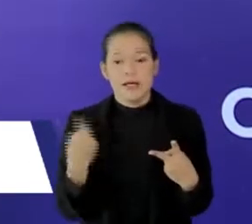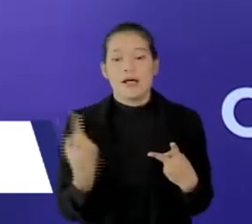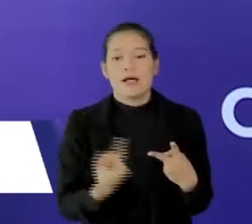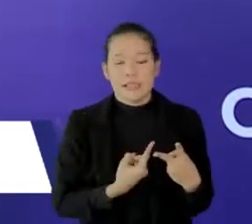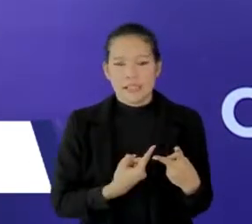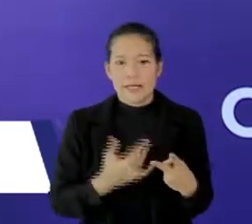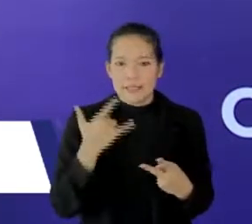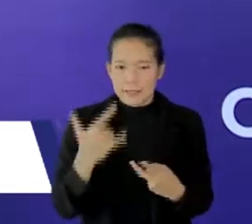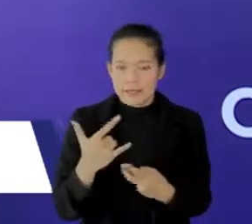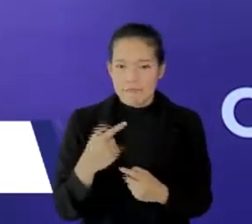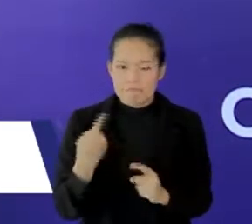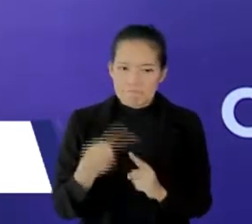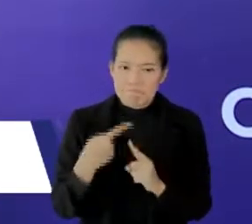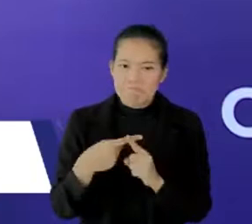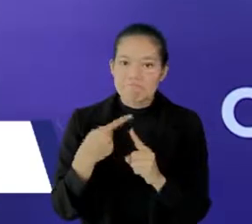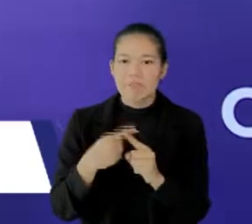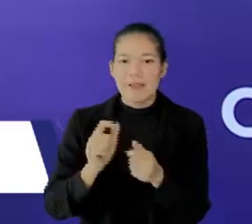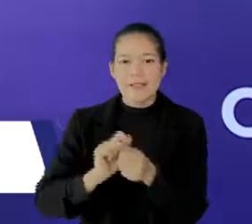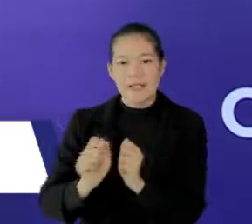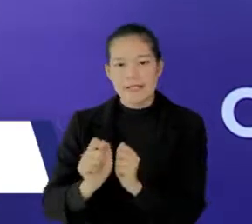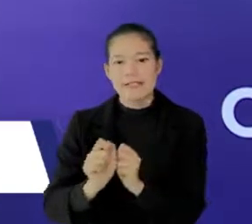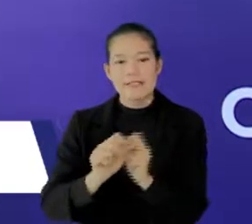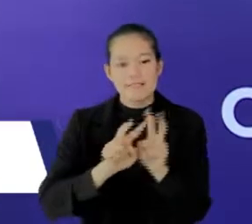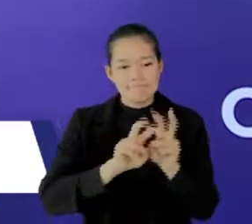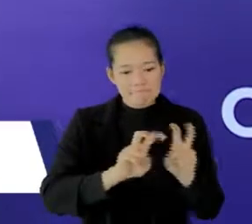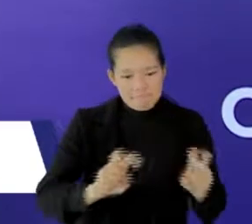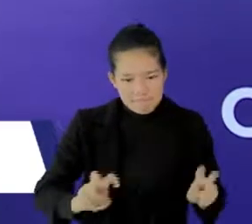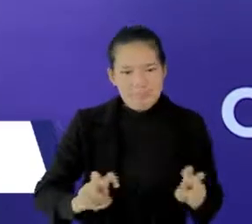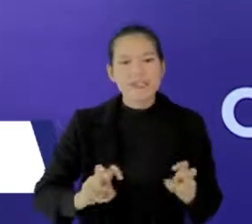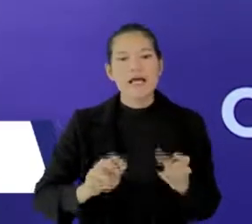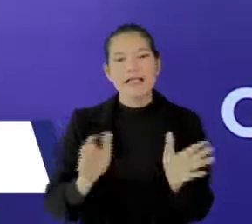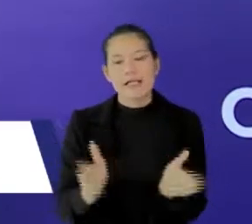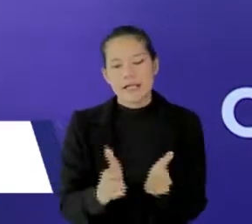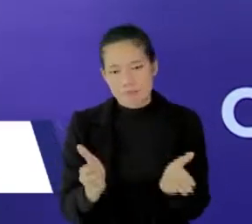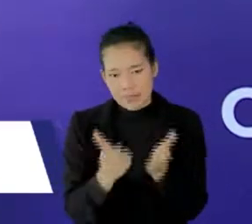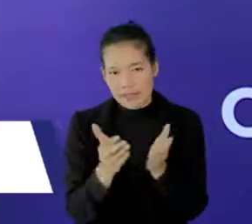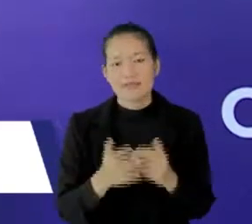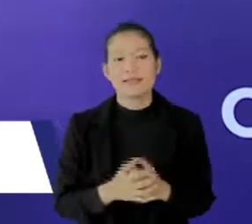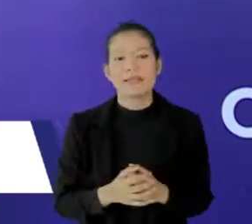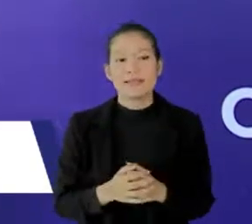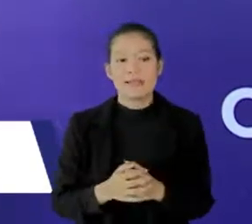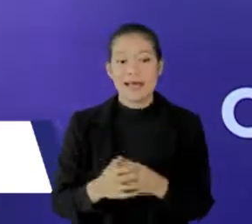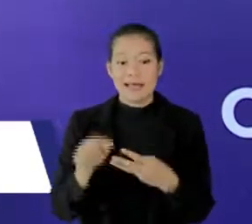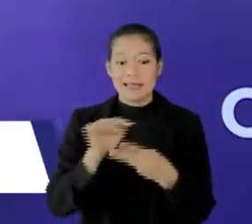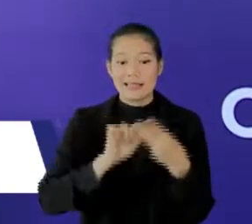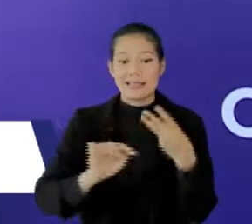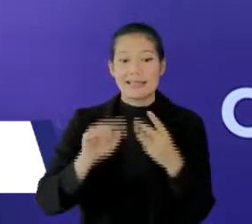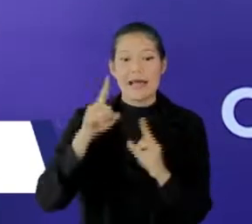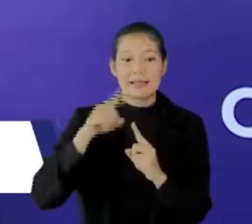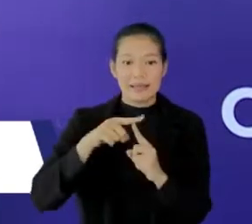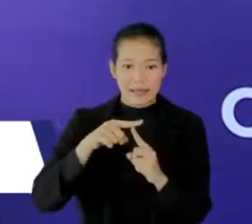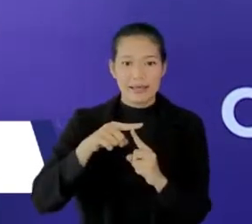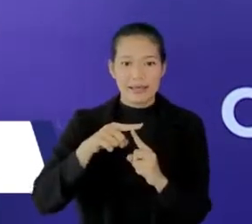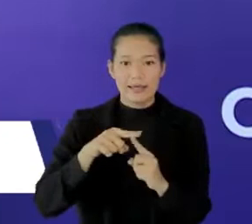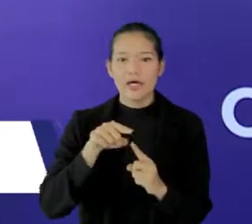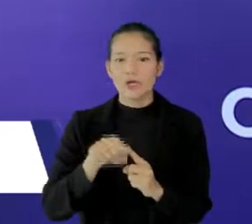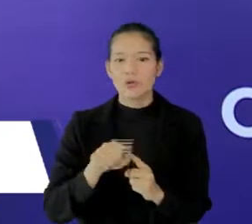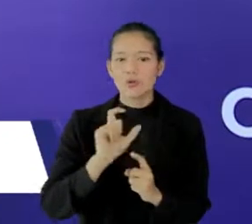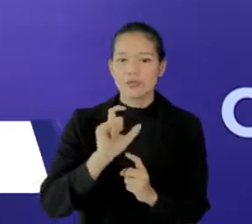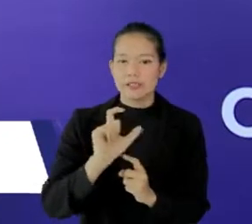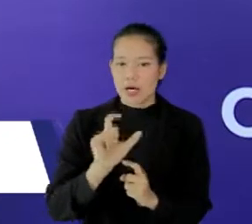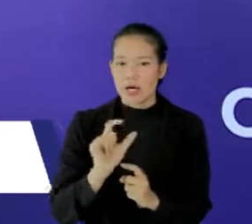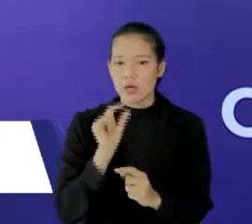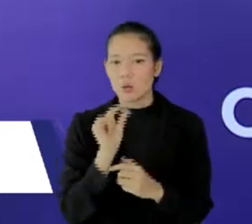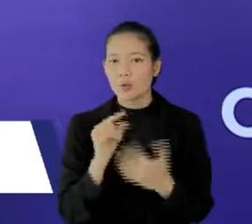akan meningkatkan testing, tracing, dan treatment. Testing, tracing, treatment ini adalah satu strategi